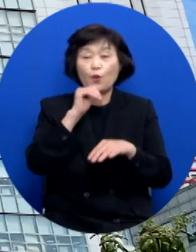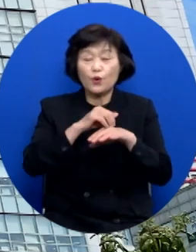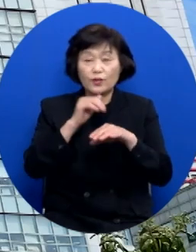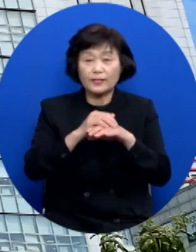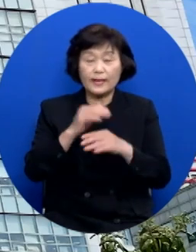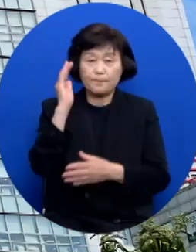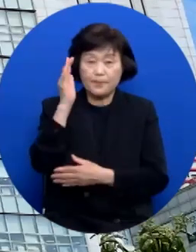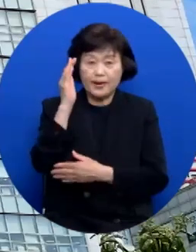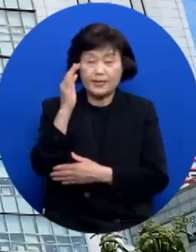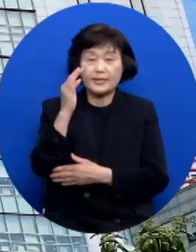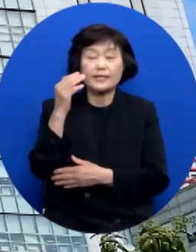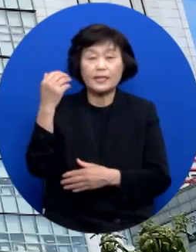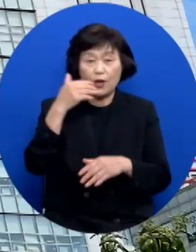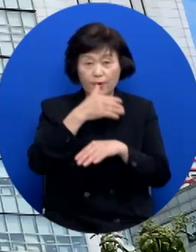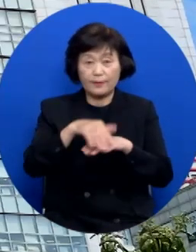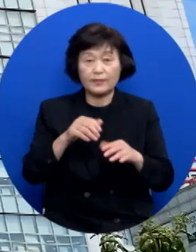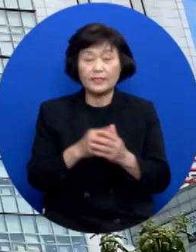예정입니다.